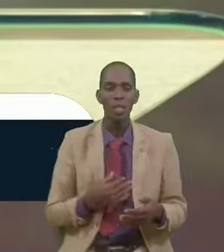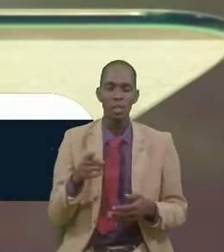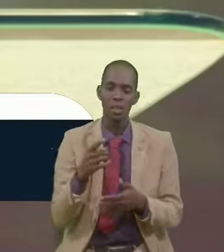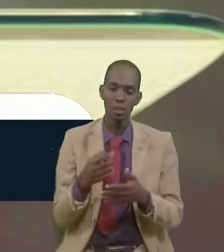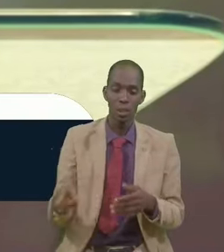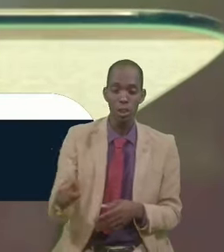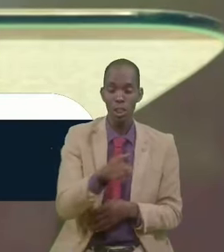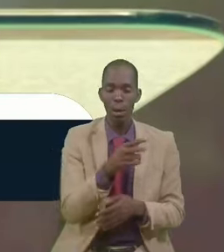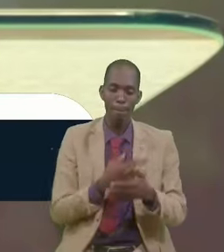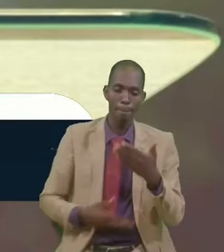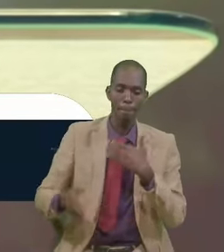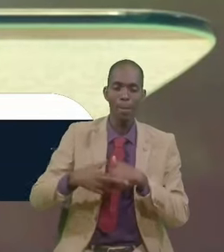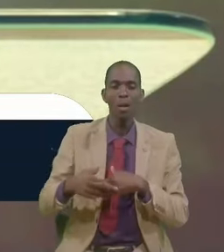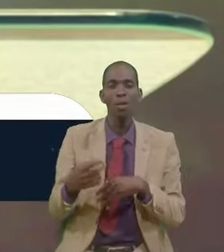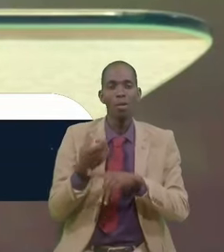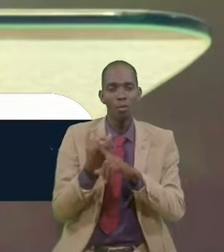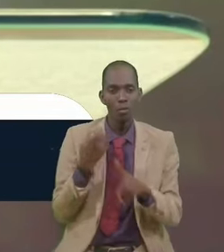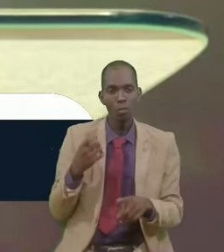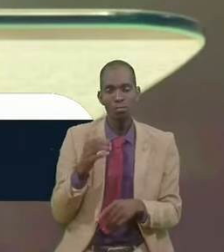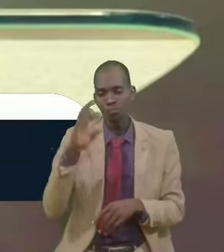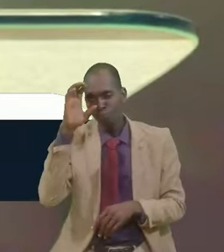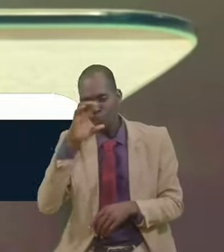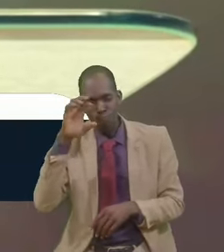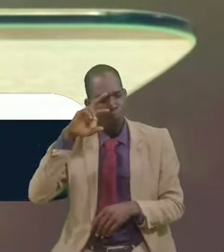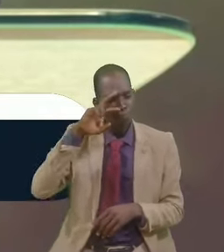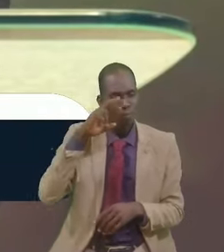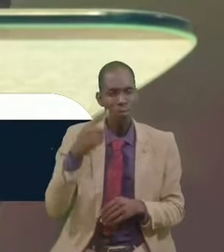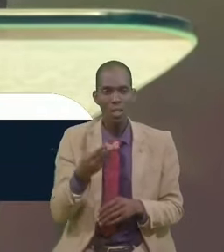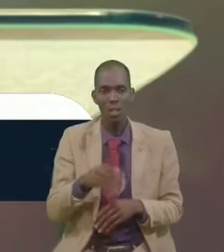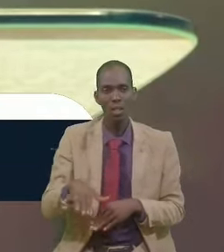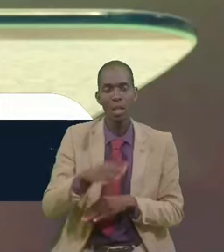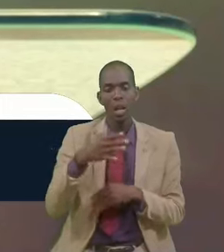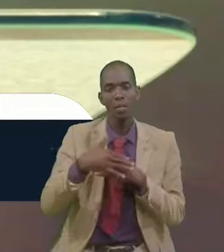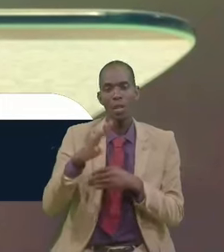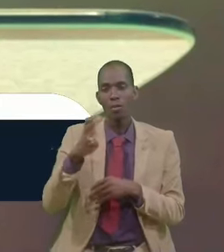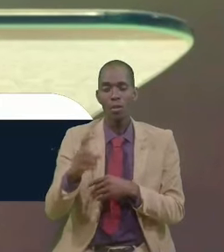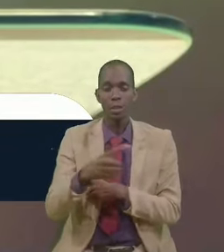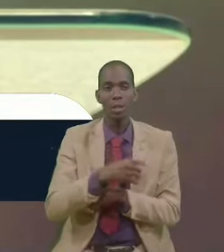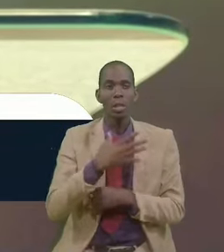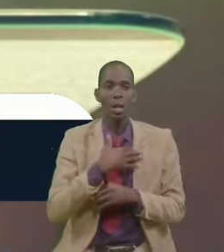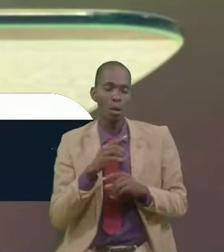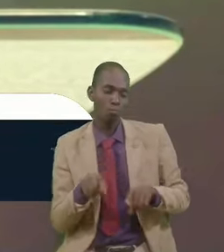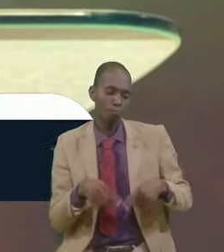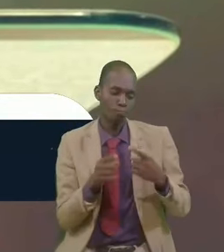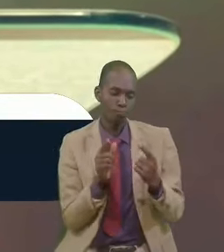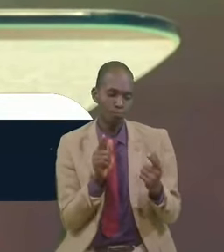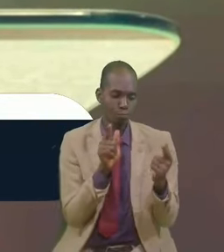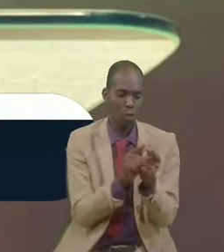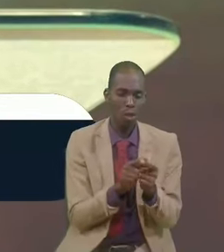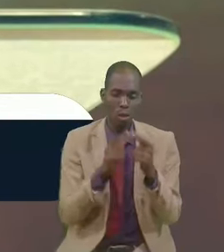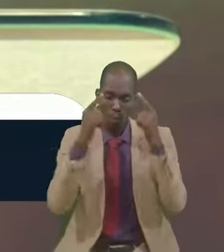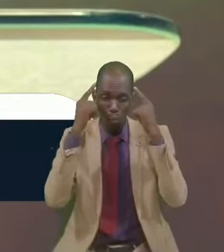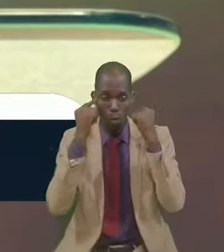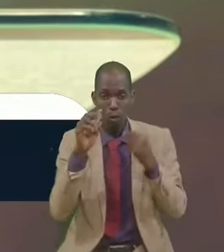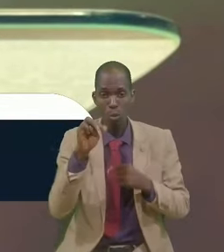retour de l'exploration du pays au bout de 40 jours. À leur arrivée, ils se rendirent auprès de Moïse et